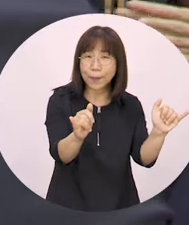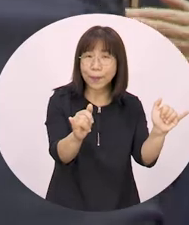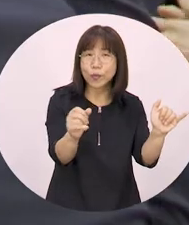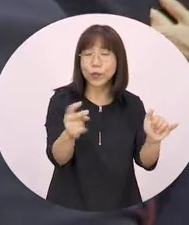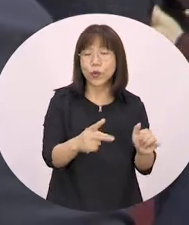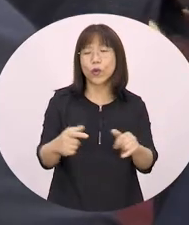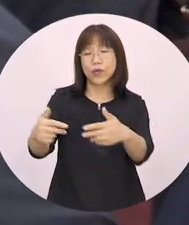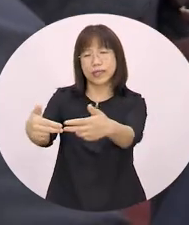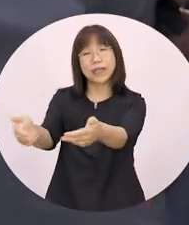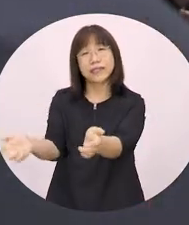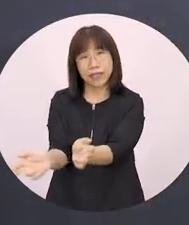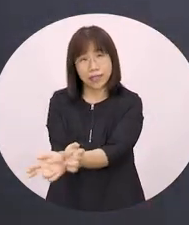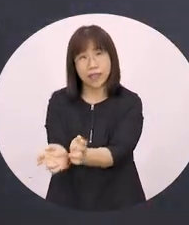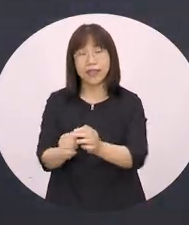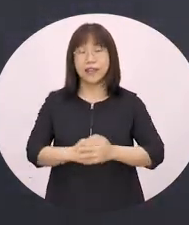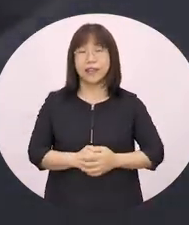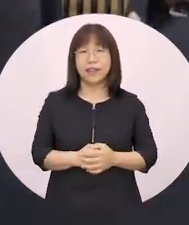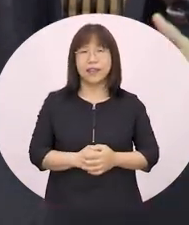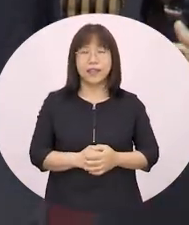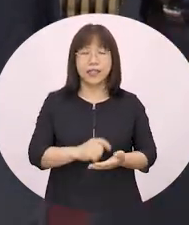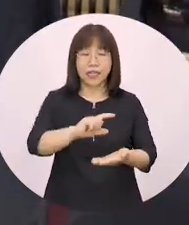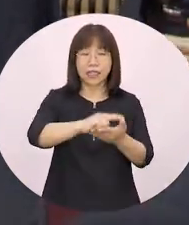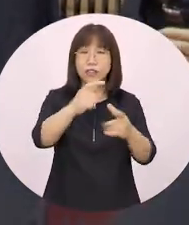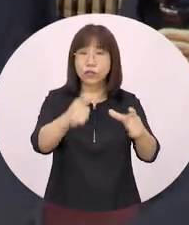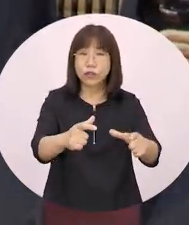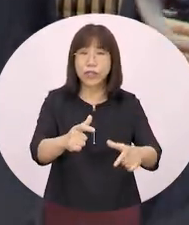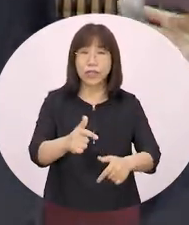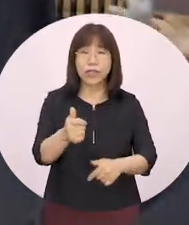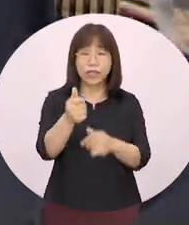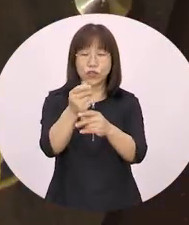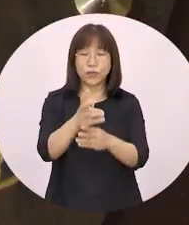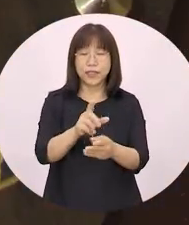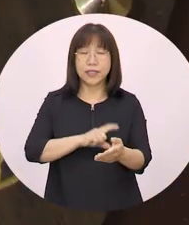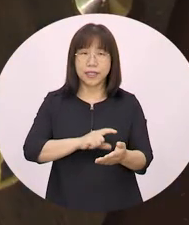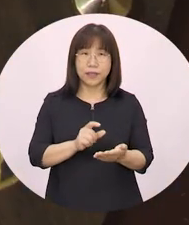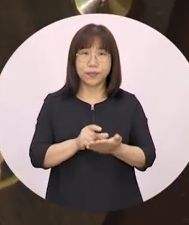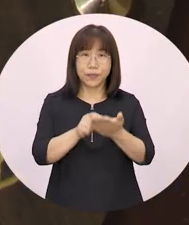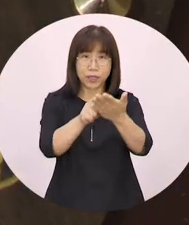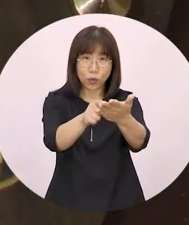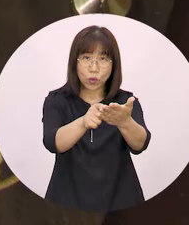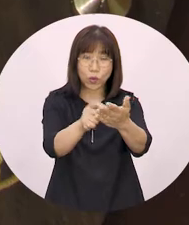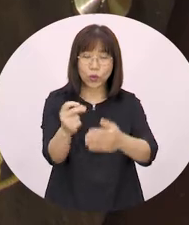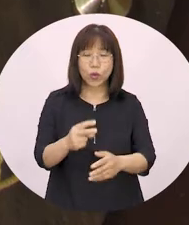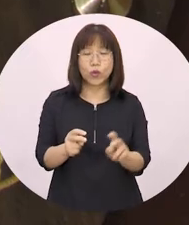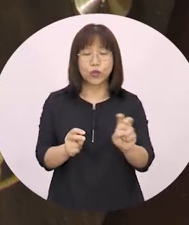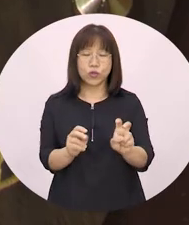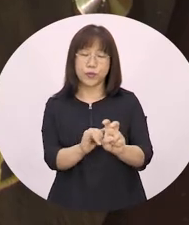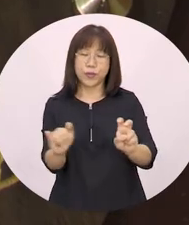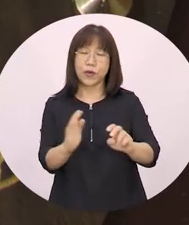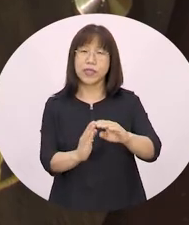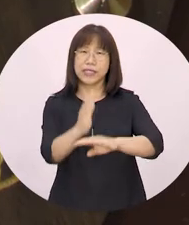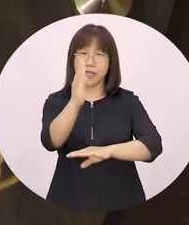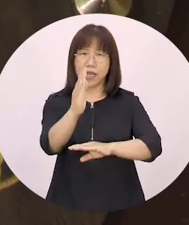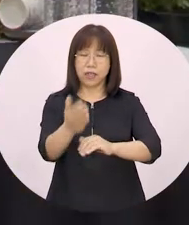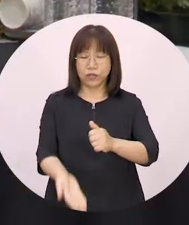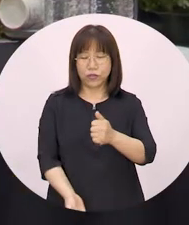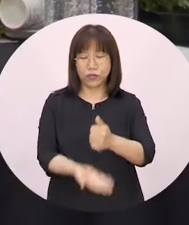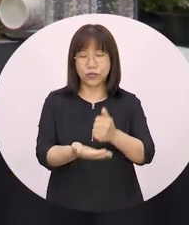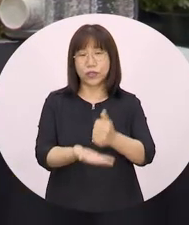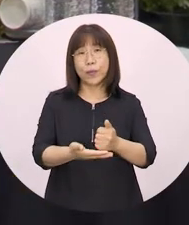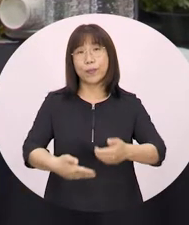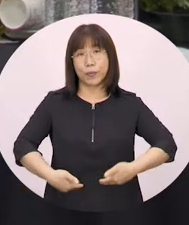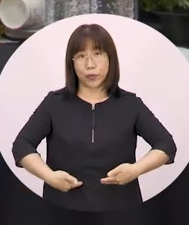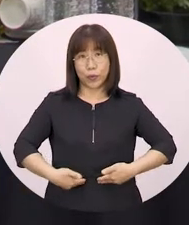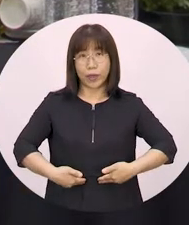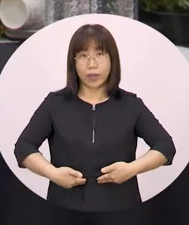단체 또는 그 구성원이며 강서구에 주민등록이 되어 있고 동일 세대원이 아닌 20명 이상의 구민 추천이